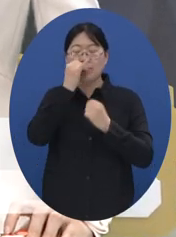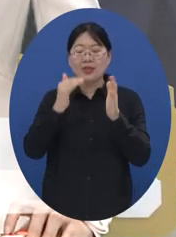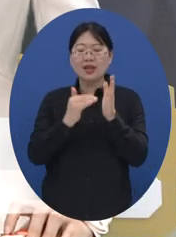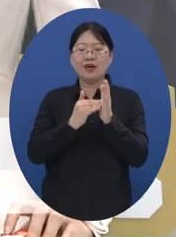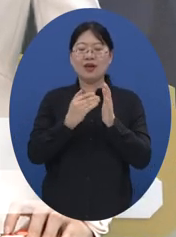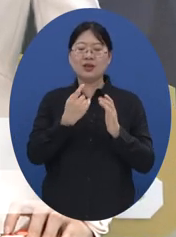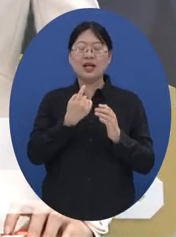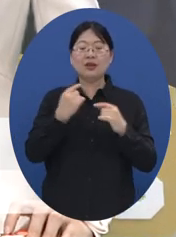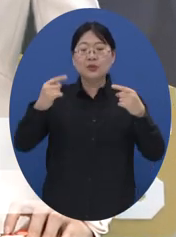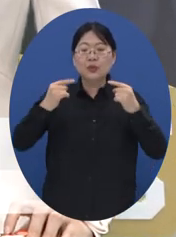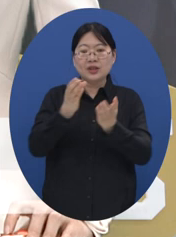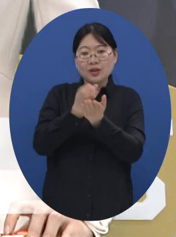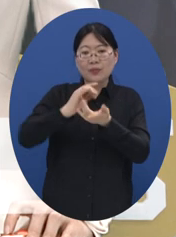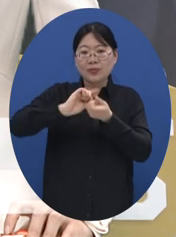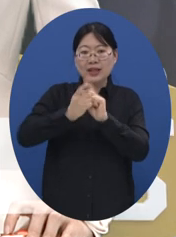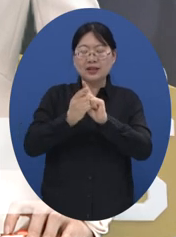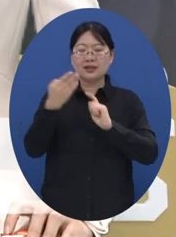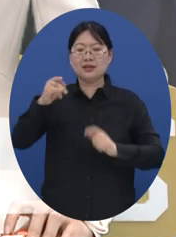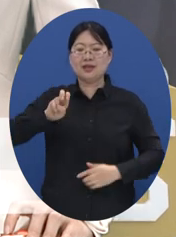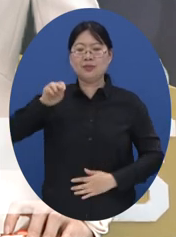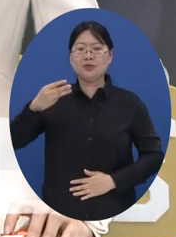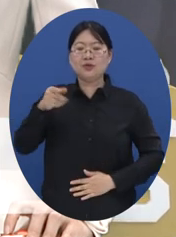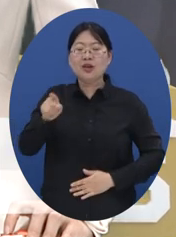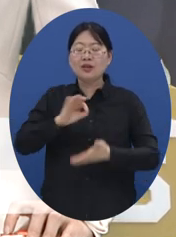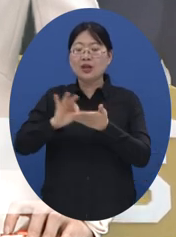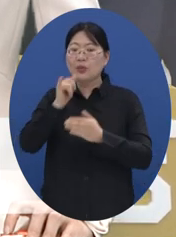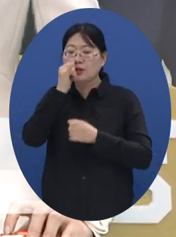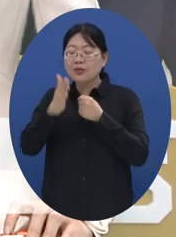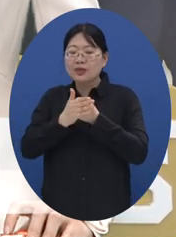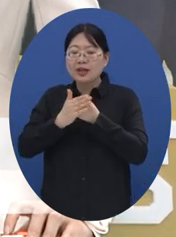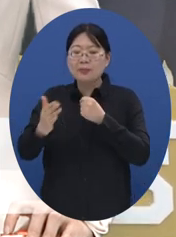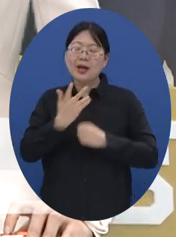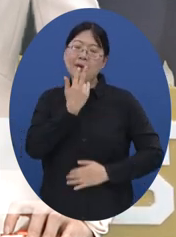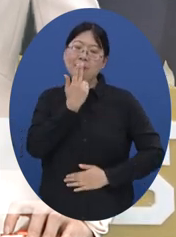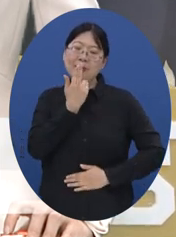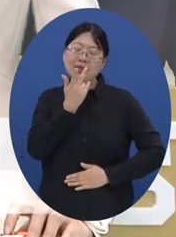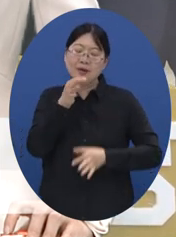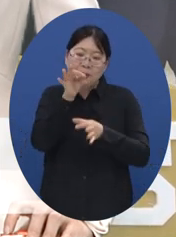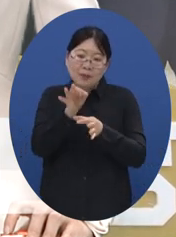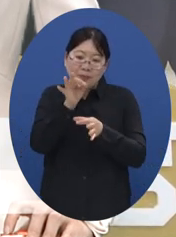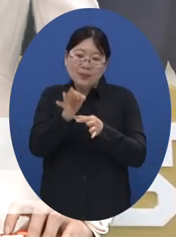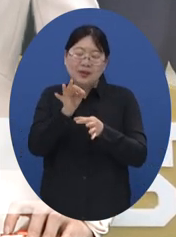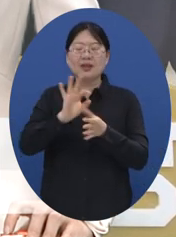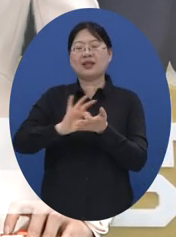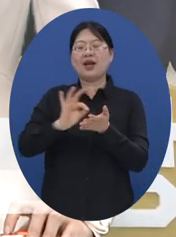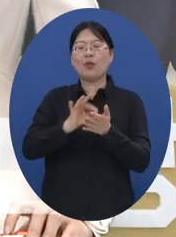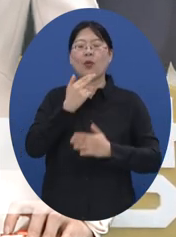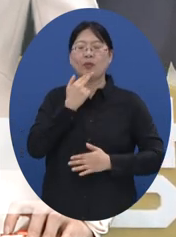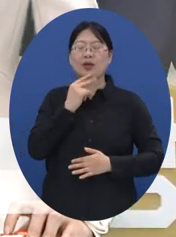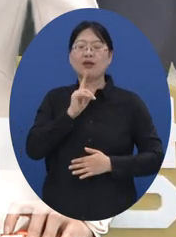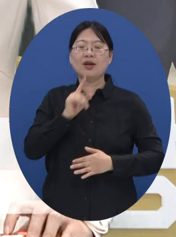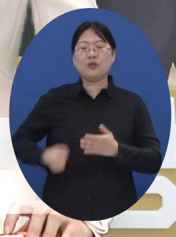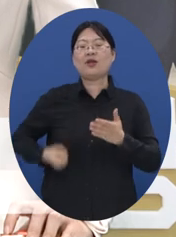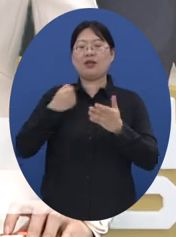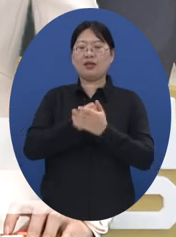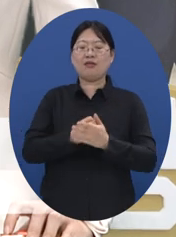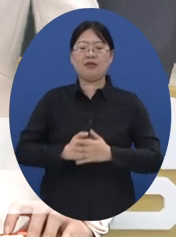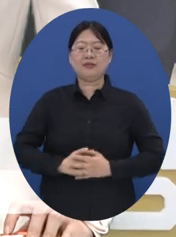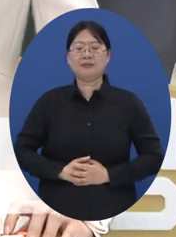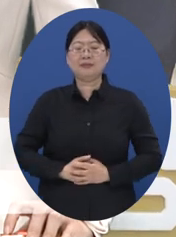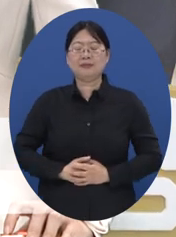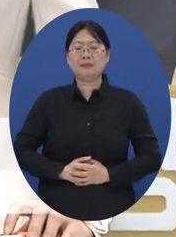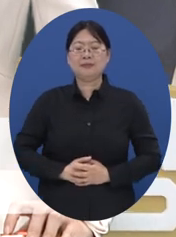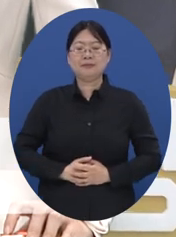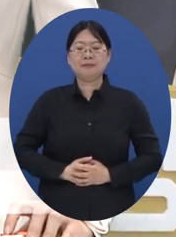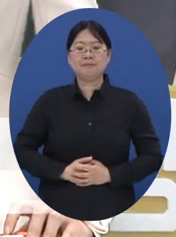텀블러를 사용하는 등 일회용 용기나 비닐 봉투 플라스틱 빨대 를 사용하지 않겠다고 결의했습니다 최 찬송 기자의